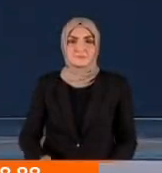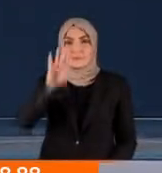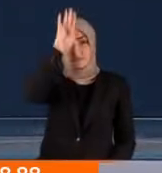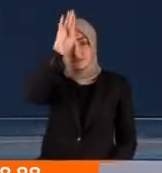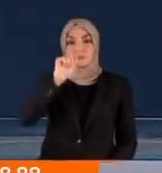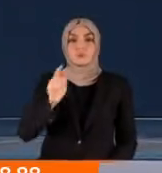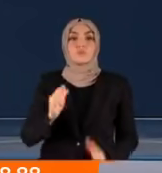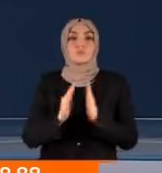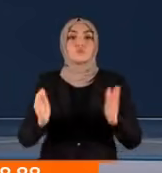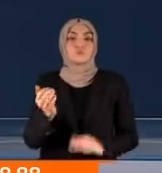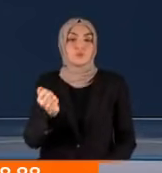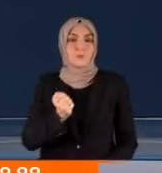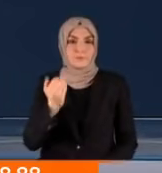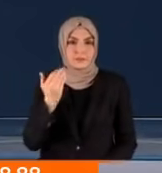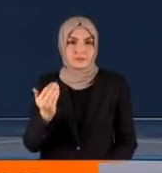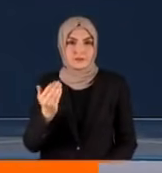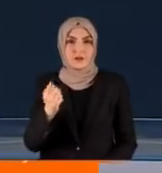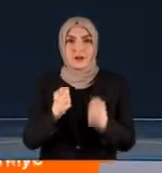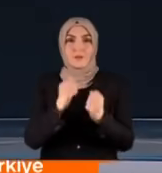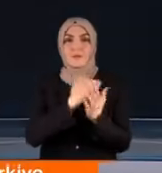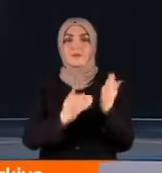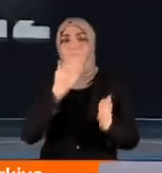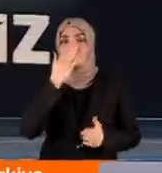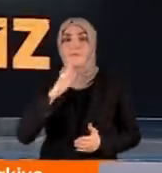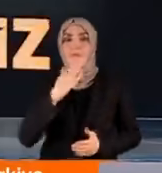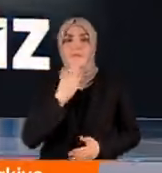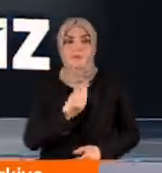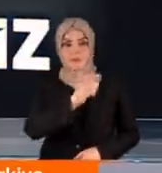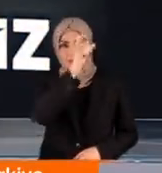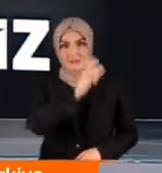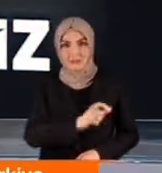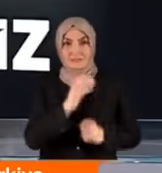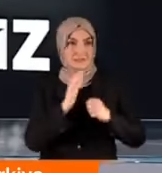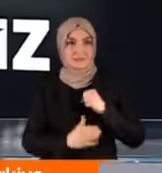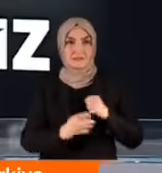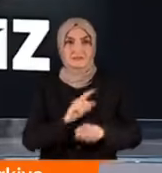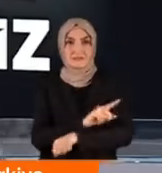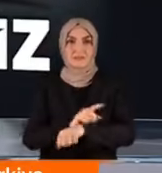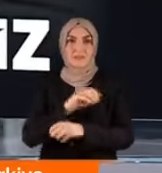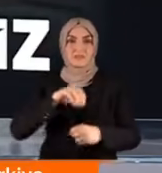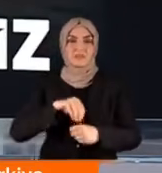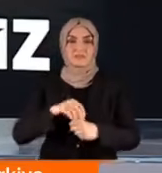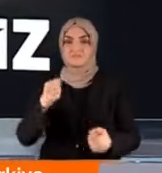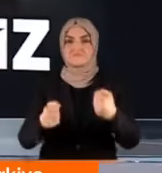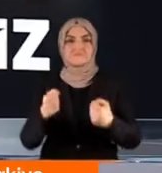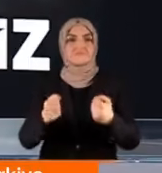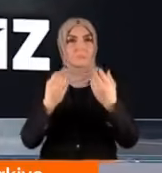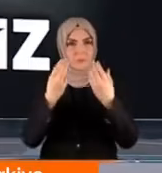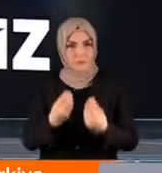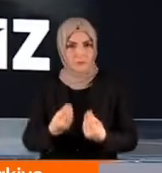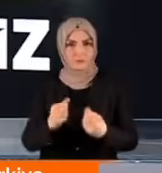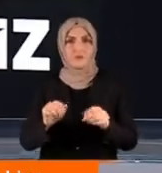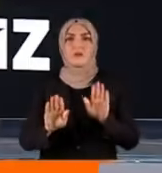İstanbul Büyükçekmece'de ehliyetsiz genç kısıtlama saatlerinde direksiyon başına geçti Gaza fazla yüklendi